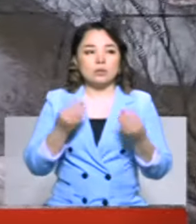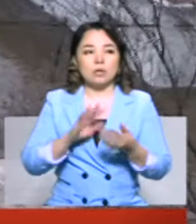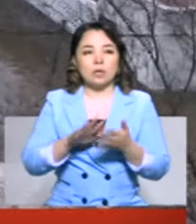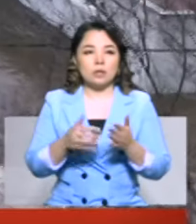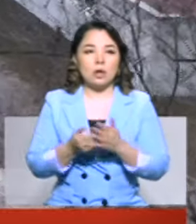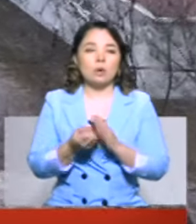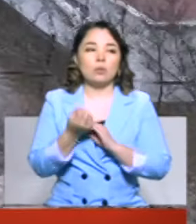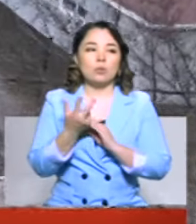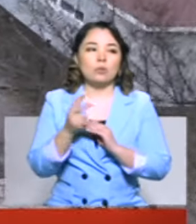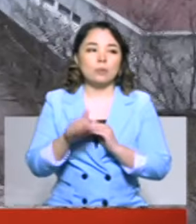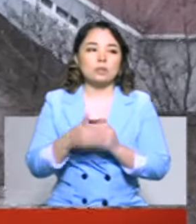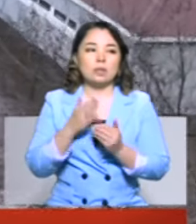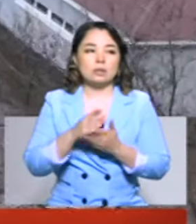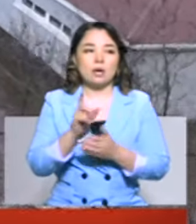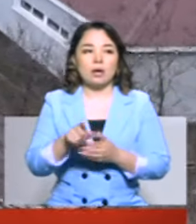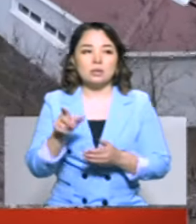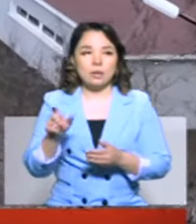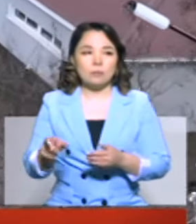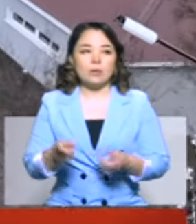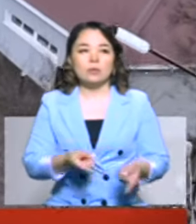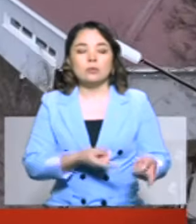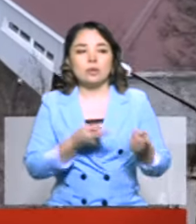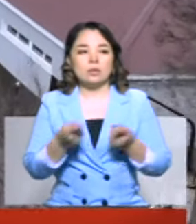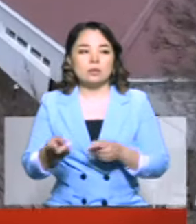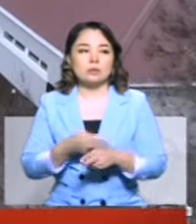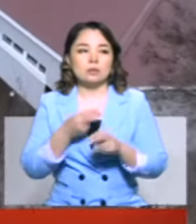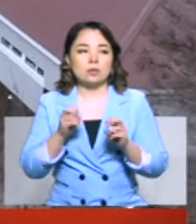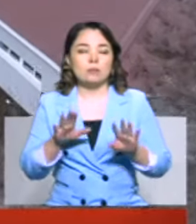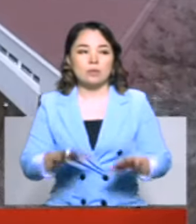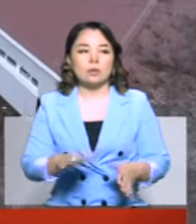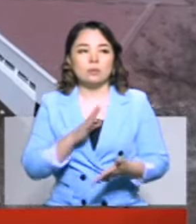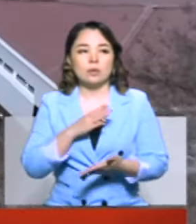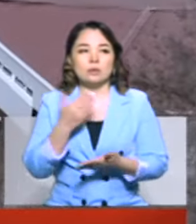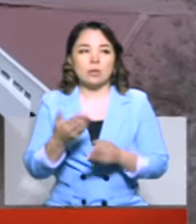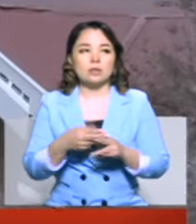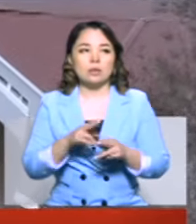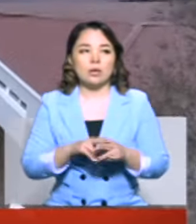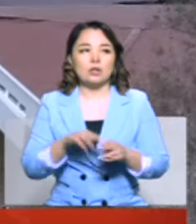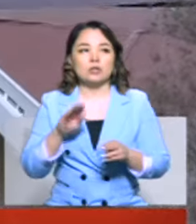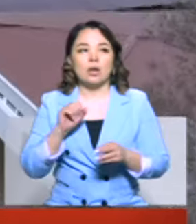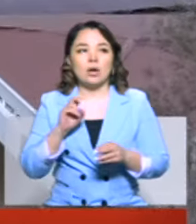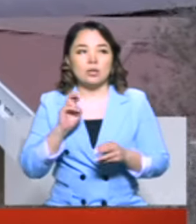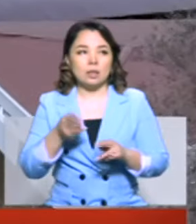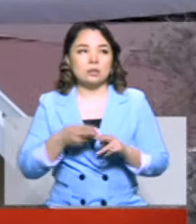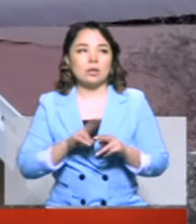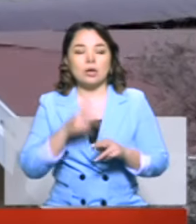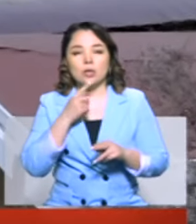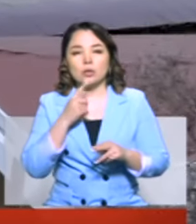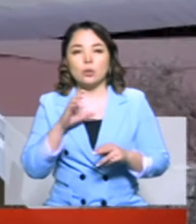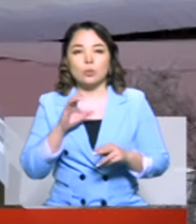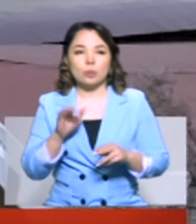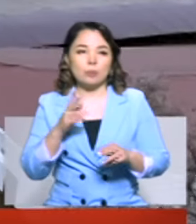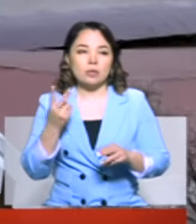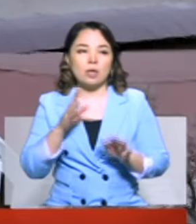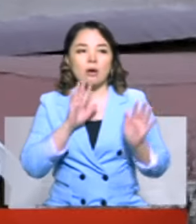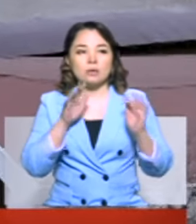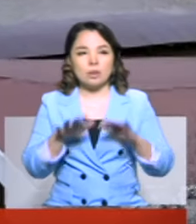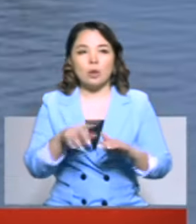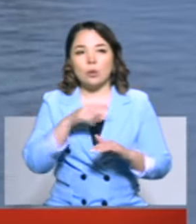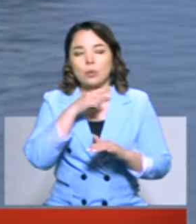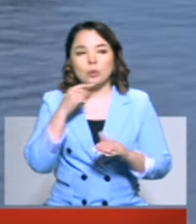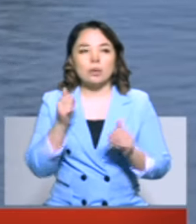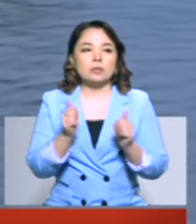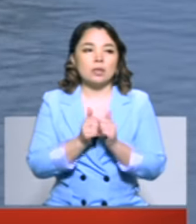жалпы 13000-нан астам адам эвакуацияланған. Жайыққа қызыл судың екінші толқыны көрші